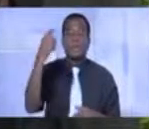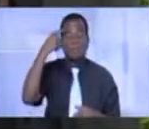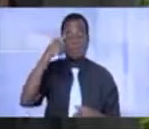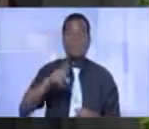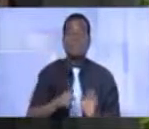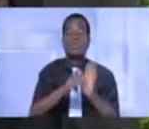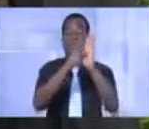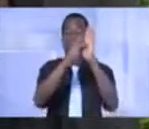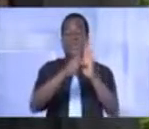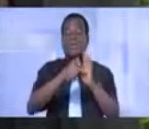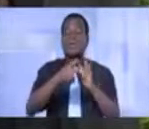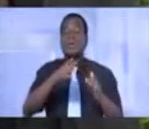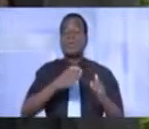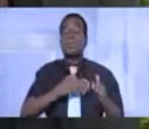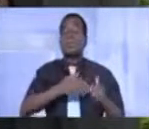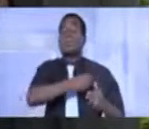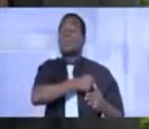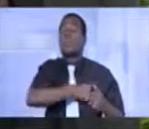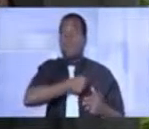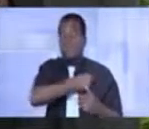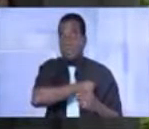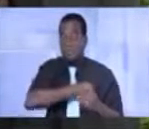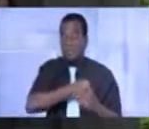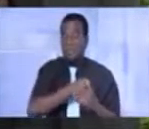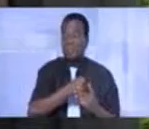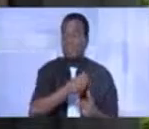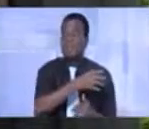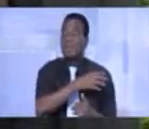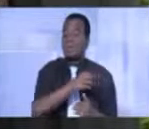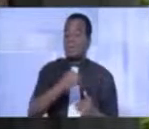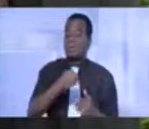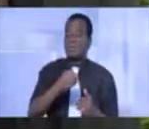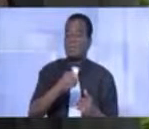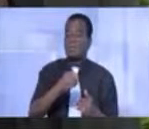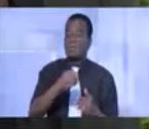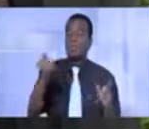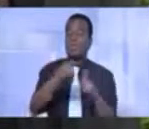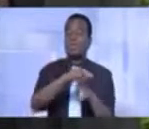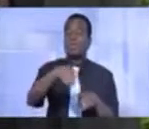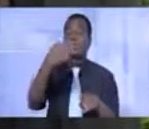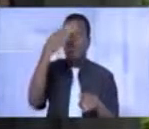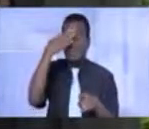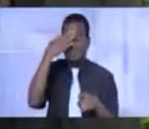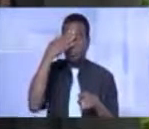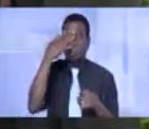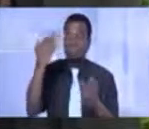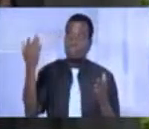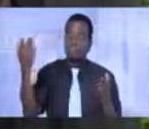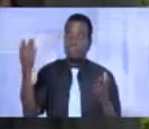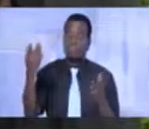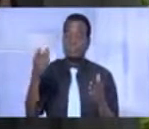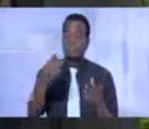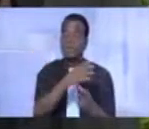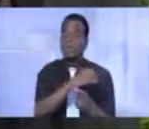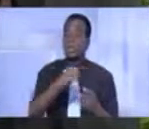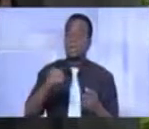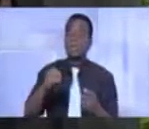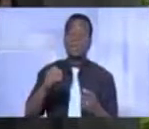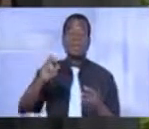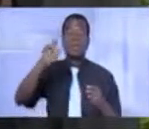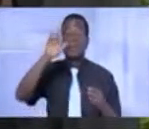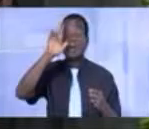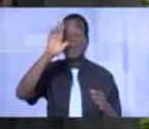la compassion de notre pays, le peuple de la Côte d'Ivoire. Et comme vous le savez, le Ghana et la Côte d'Ivoire sont les mêmes personnes et nous partageons